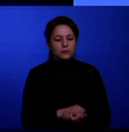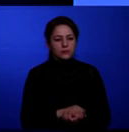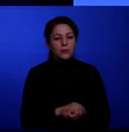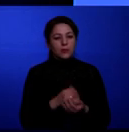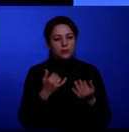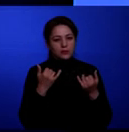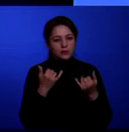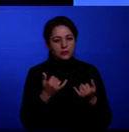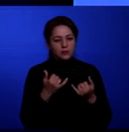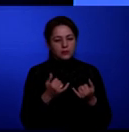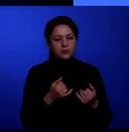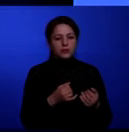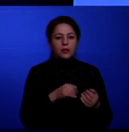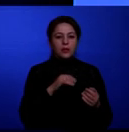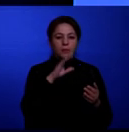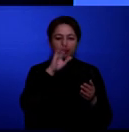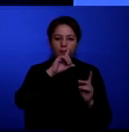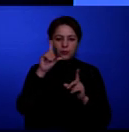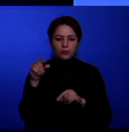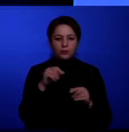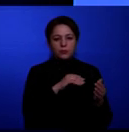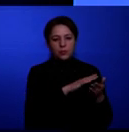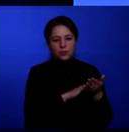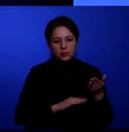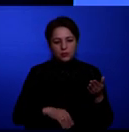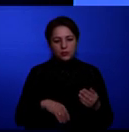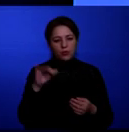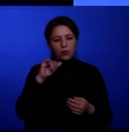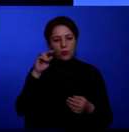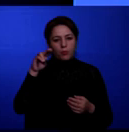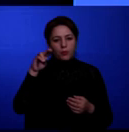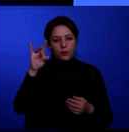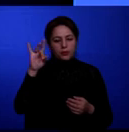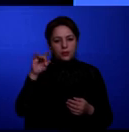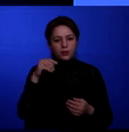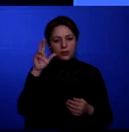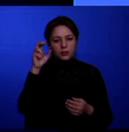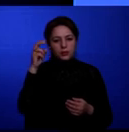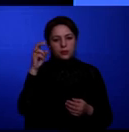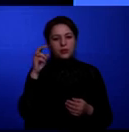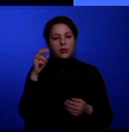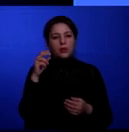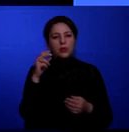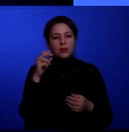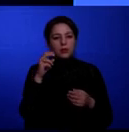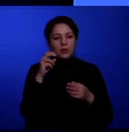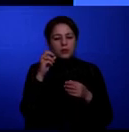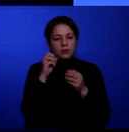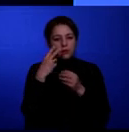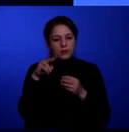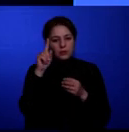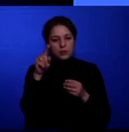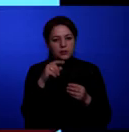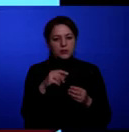теперь мы пойдем с вами дальше но упражнение 321 составе цепочки слов